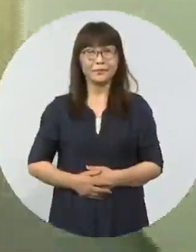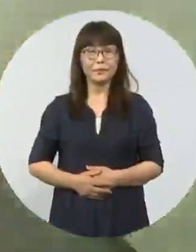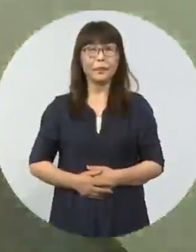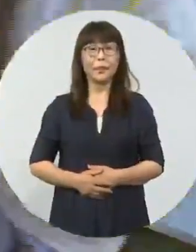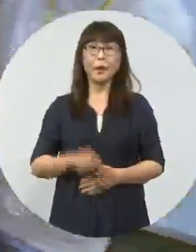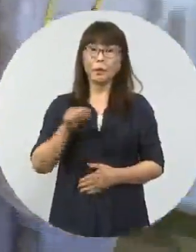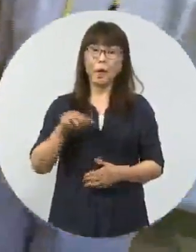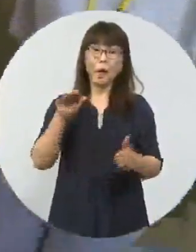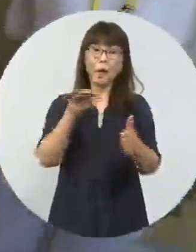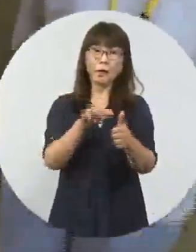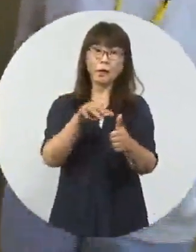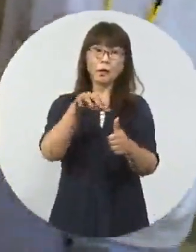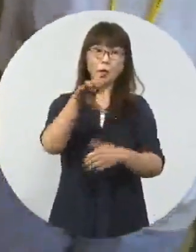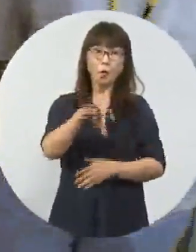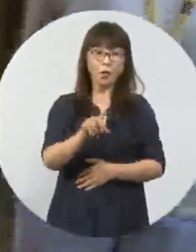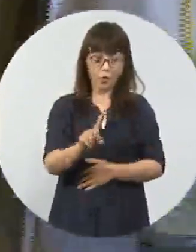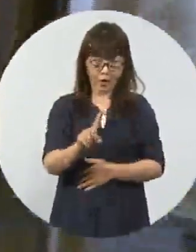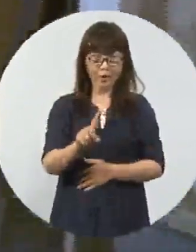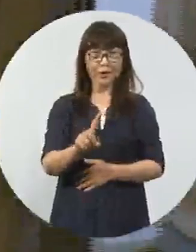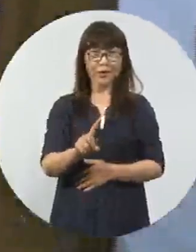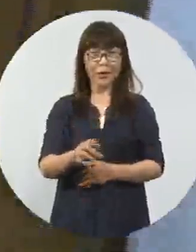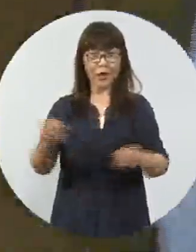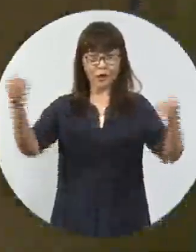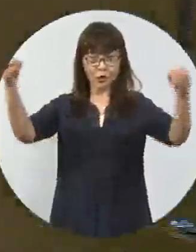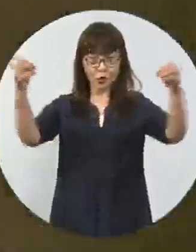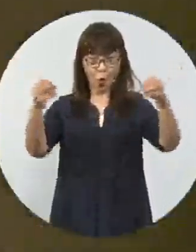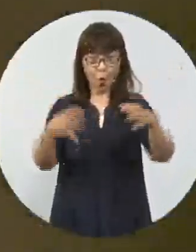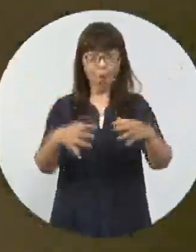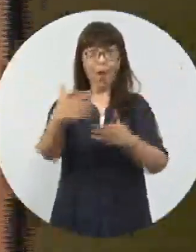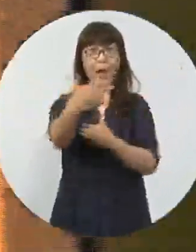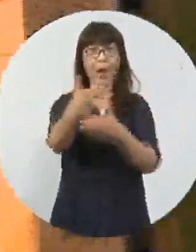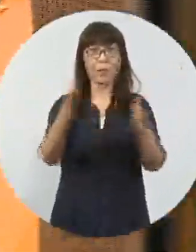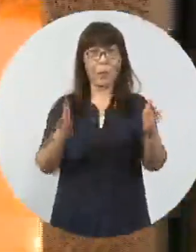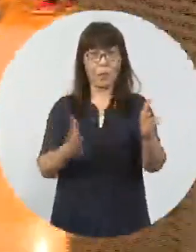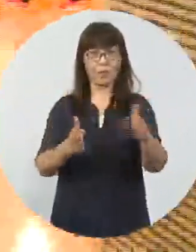中でも人気だったのが照明のコーナ